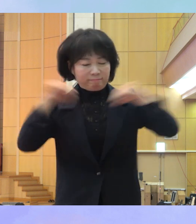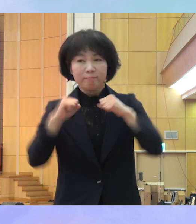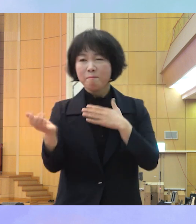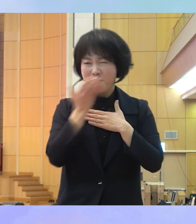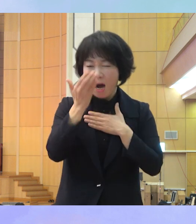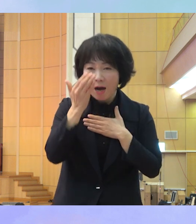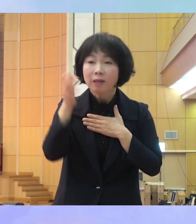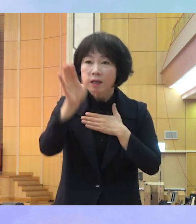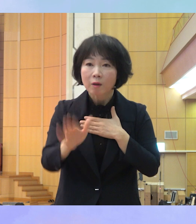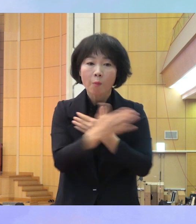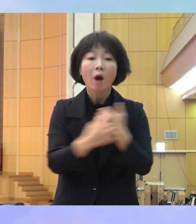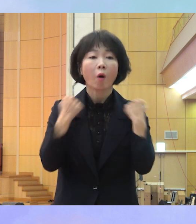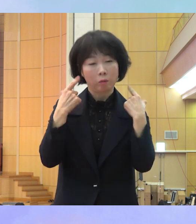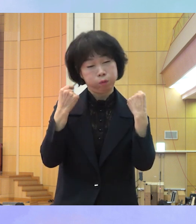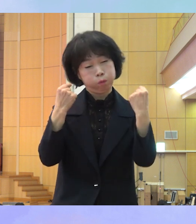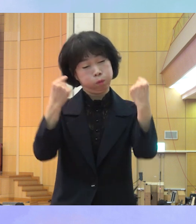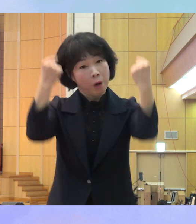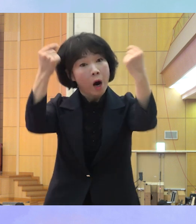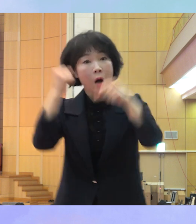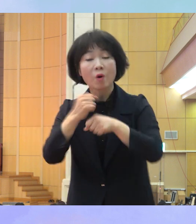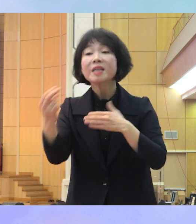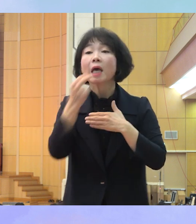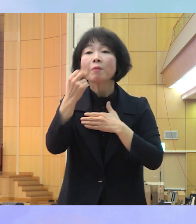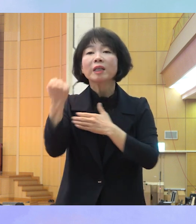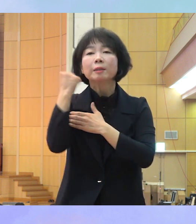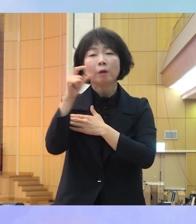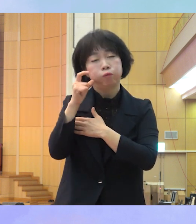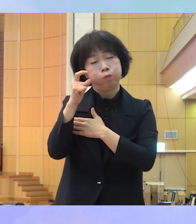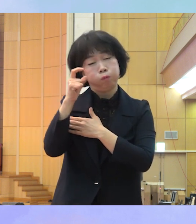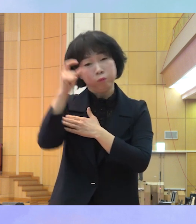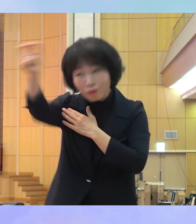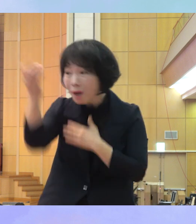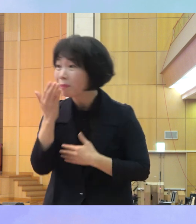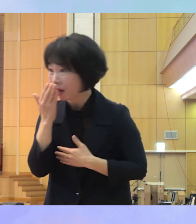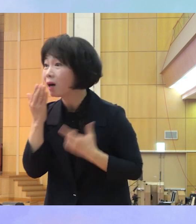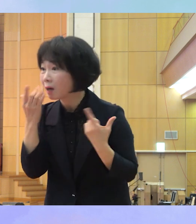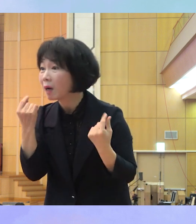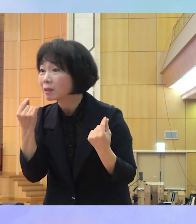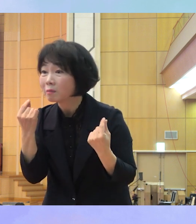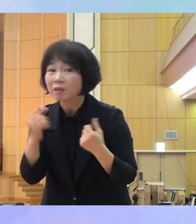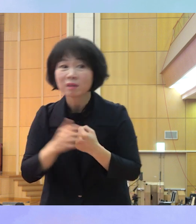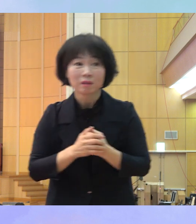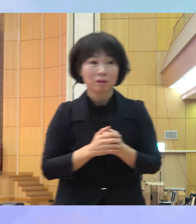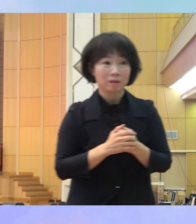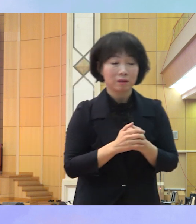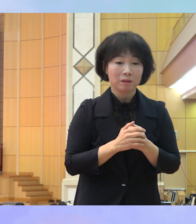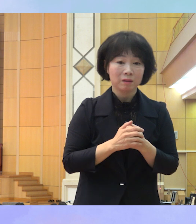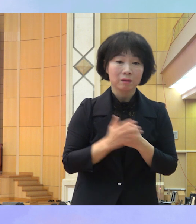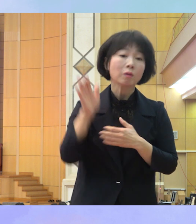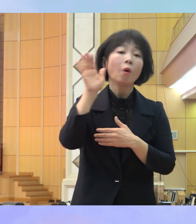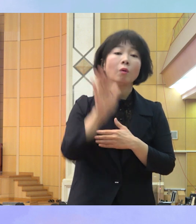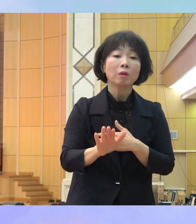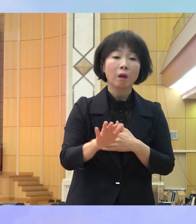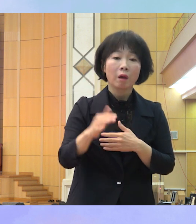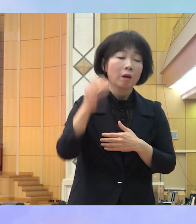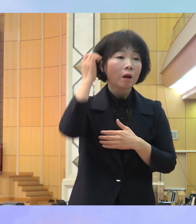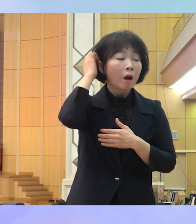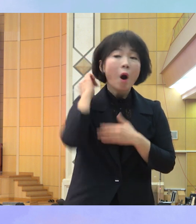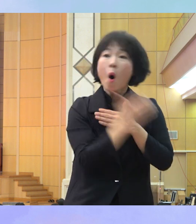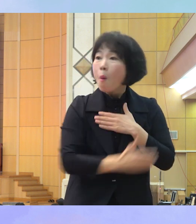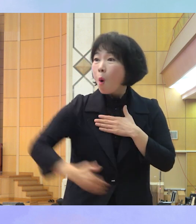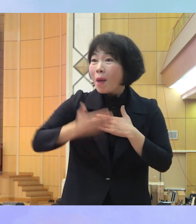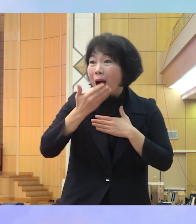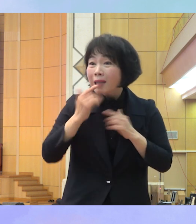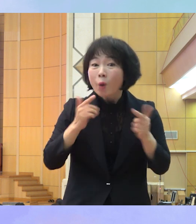되고, 그래서 건강하고 생명을 유지하고 살아가는 거예요. 그럼 그건 육신의